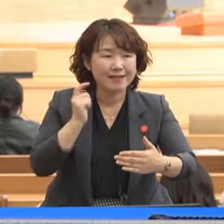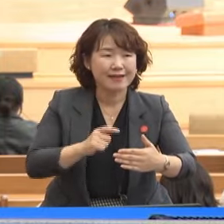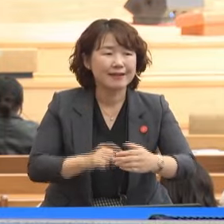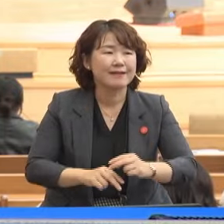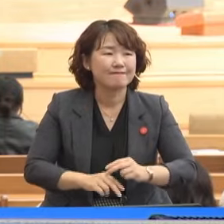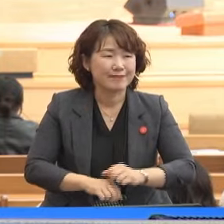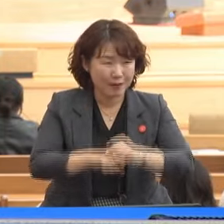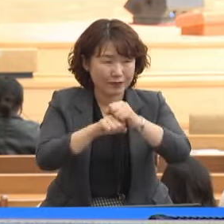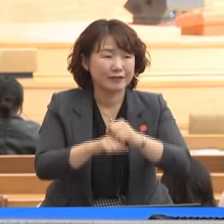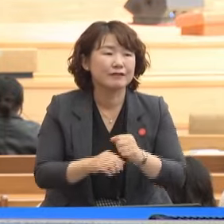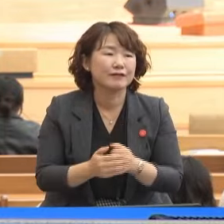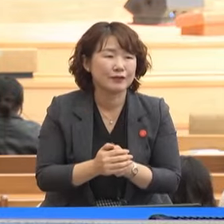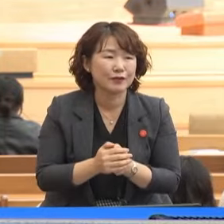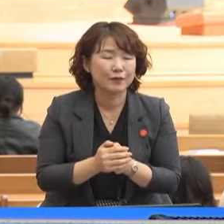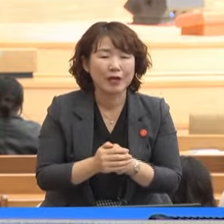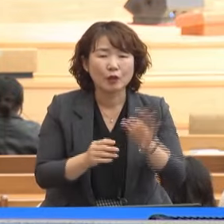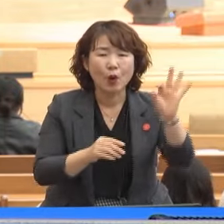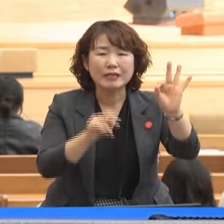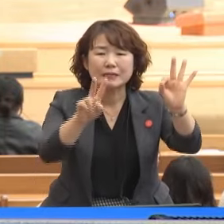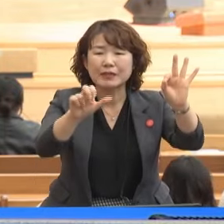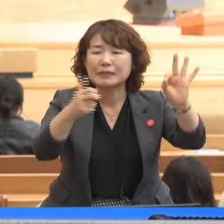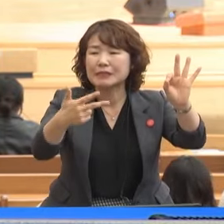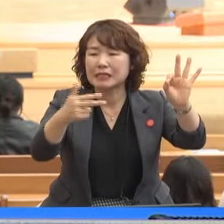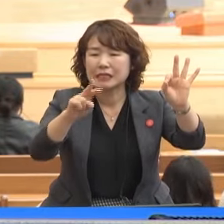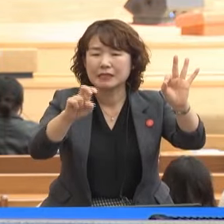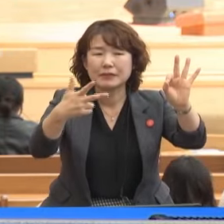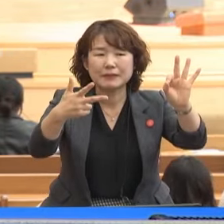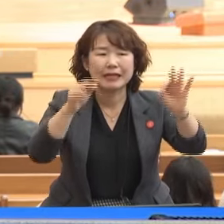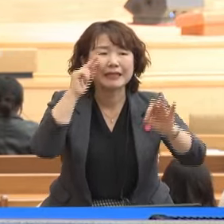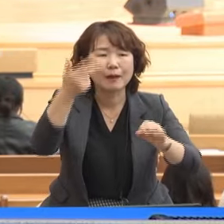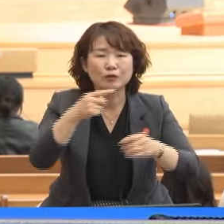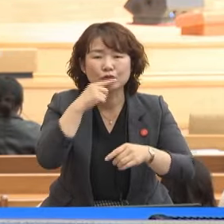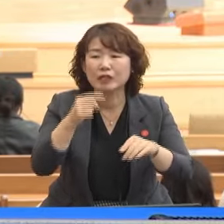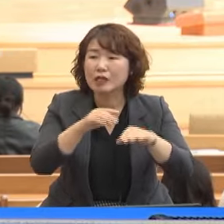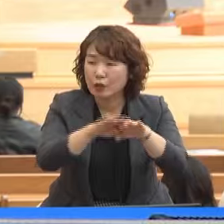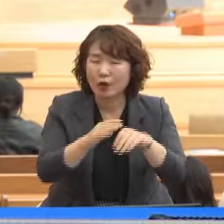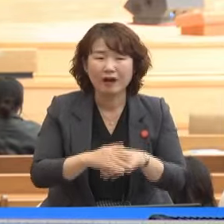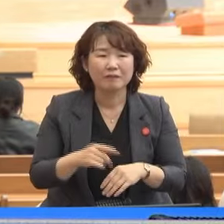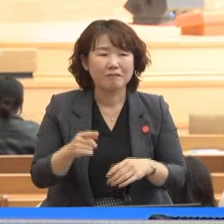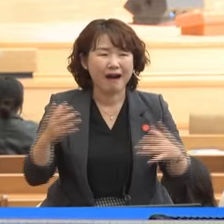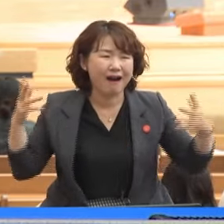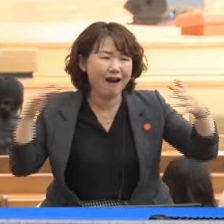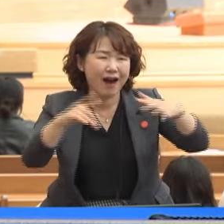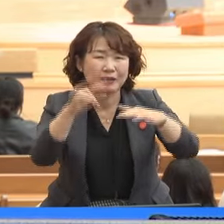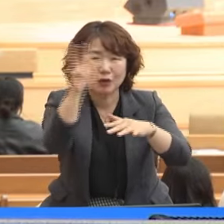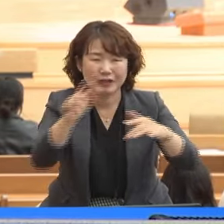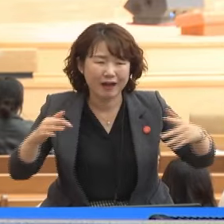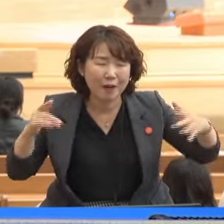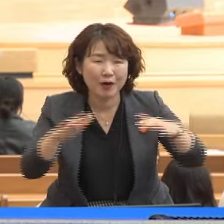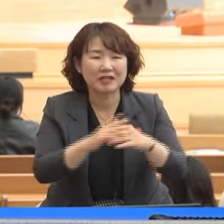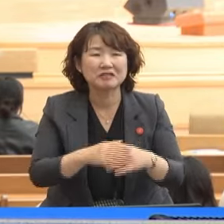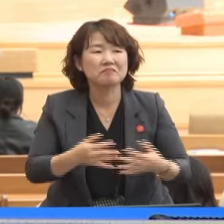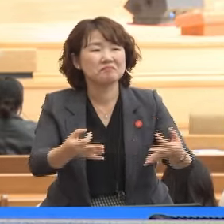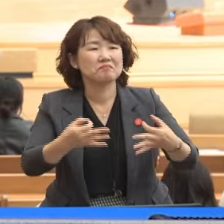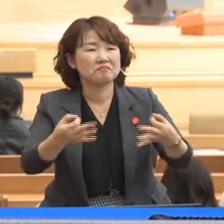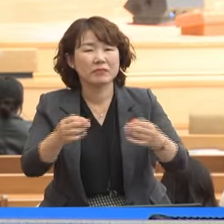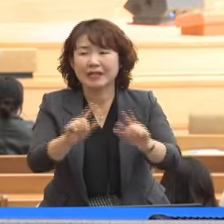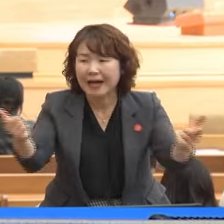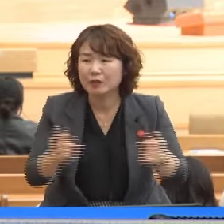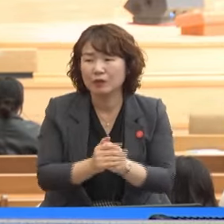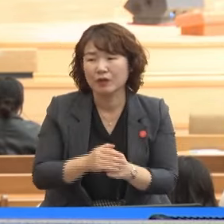12.7 한국교회 연합예배도 우리가 모여서 무슨 세를 과시하고 이런 게 아니라 이 민족의 죄를